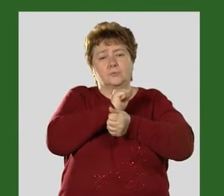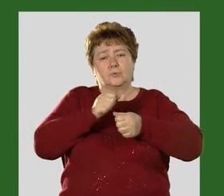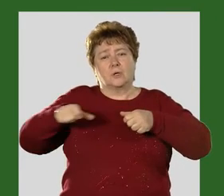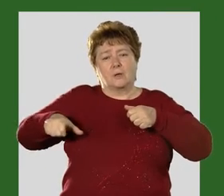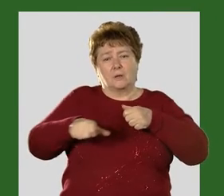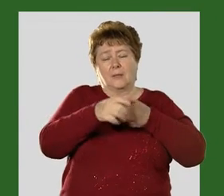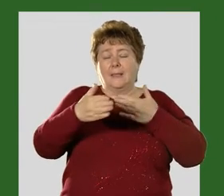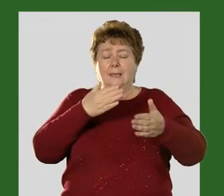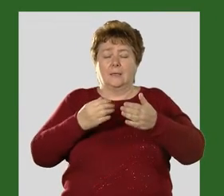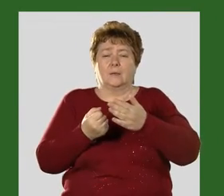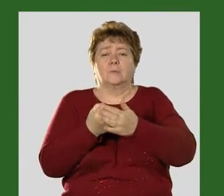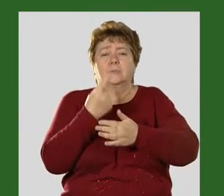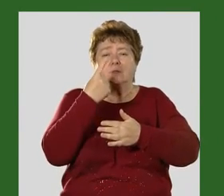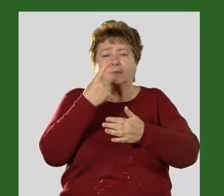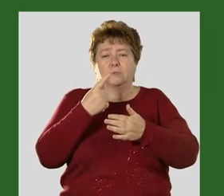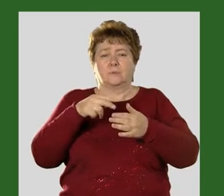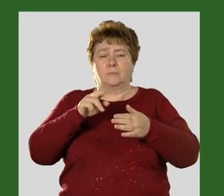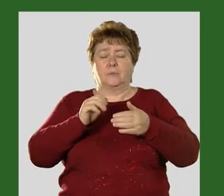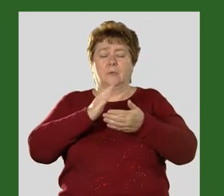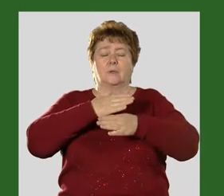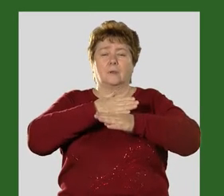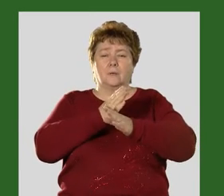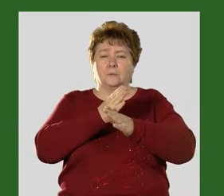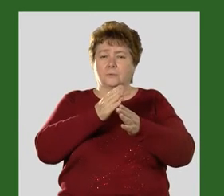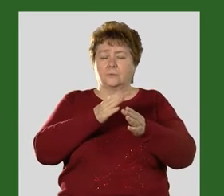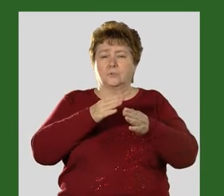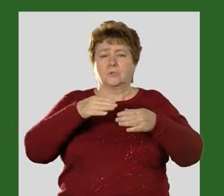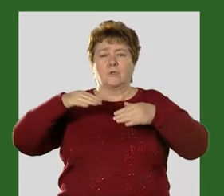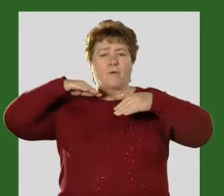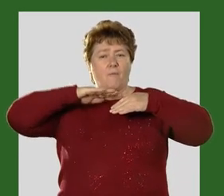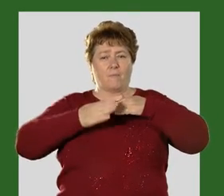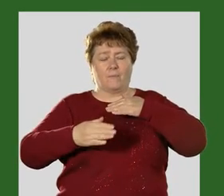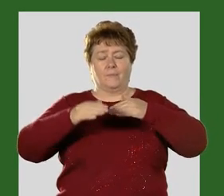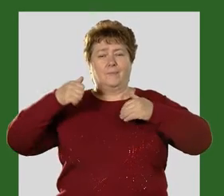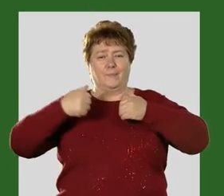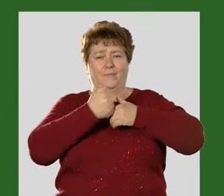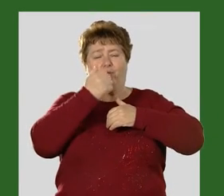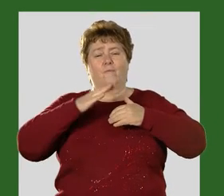реками или образовавшимися при разрушении берегов волнами.